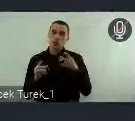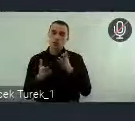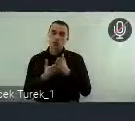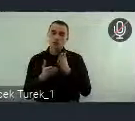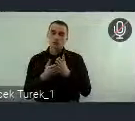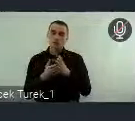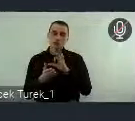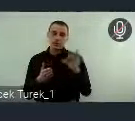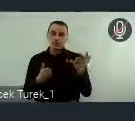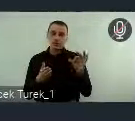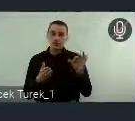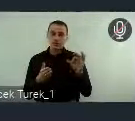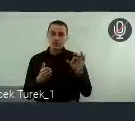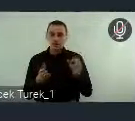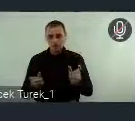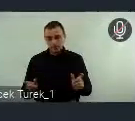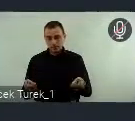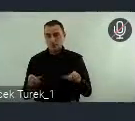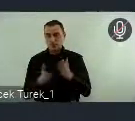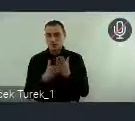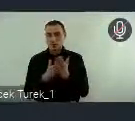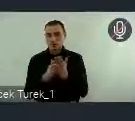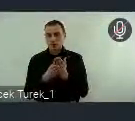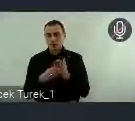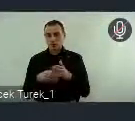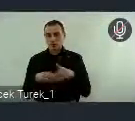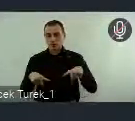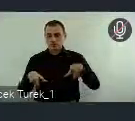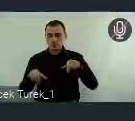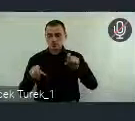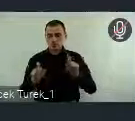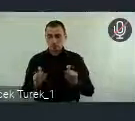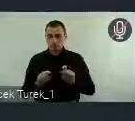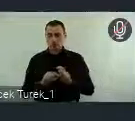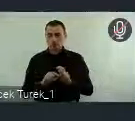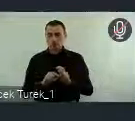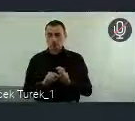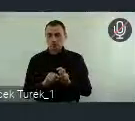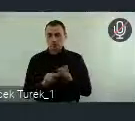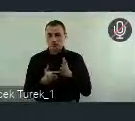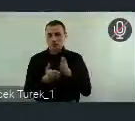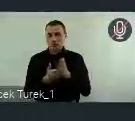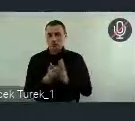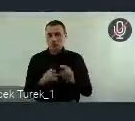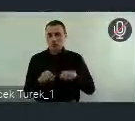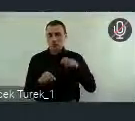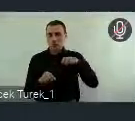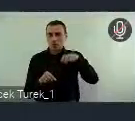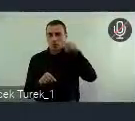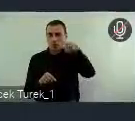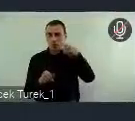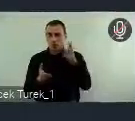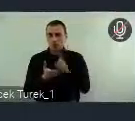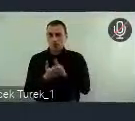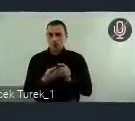Krzysiek będzie tam zapinana chwilę trochę się pomęczyć z tym Oczywiście to jest kwestia wprawy Pyk I